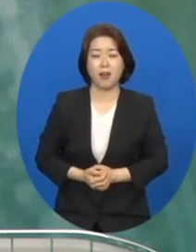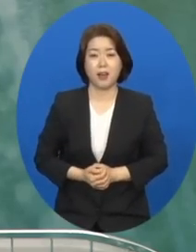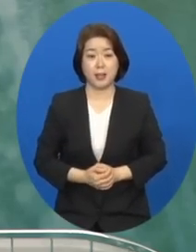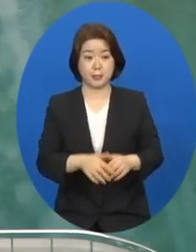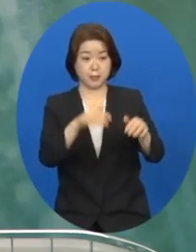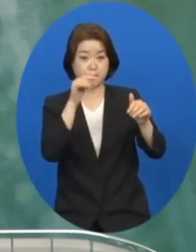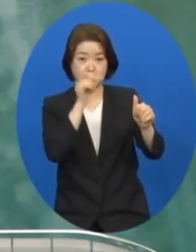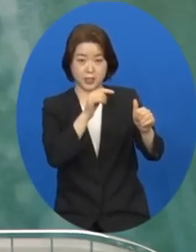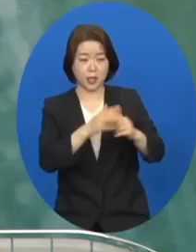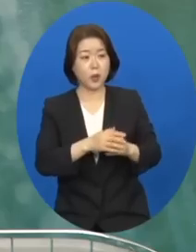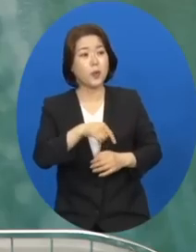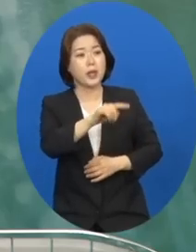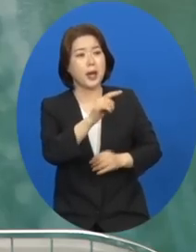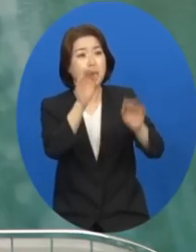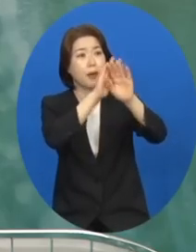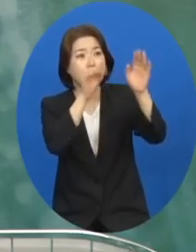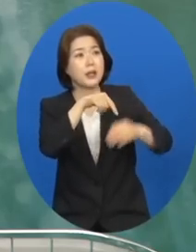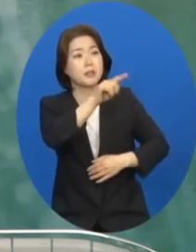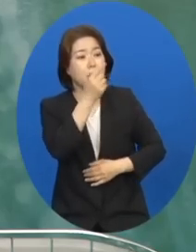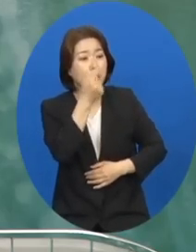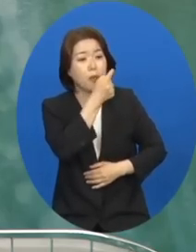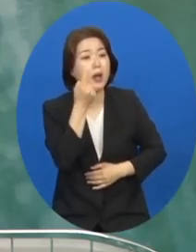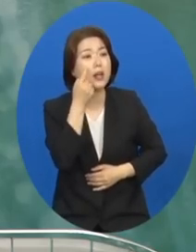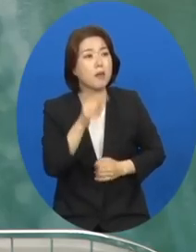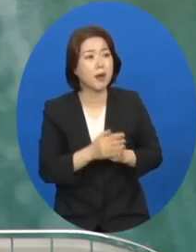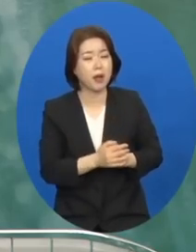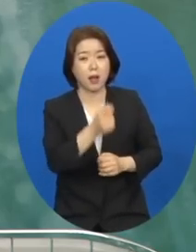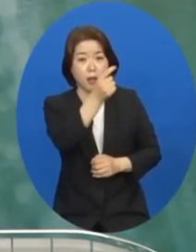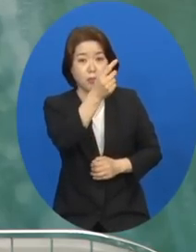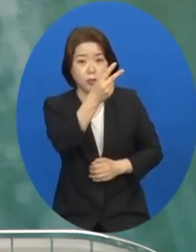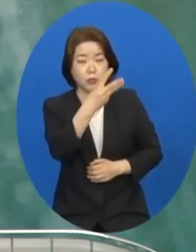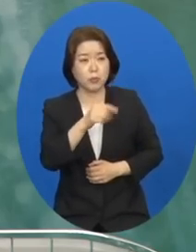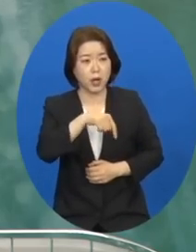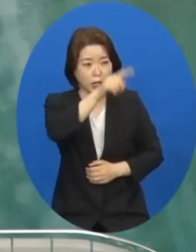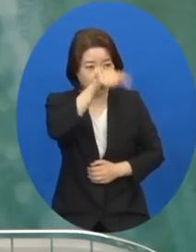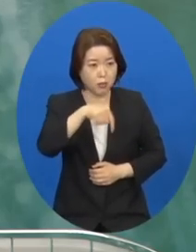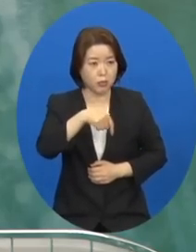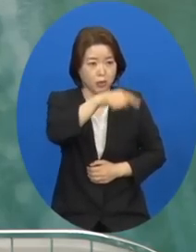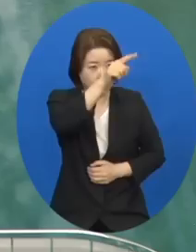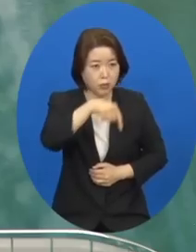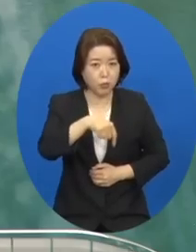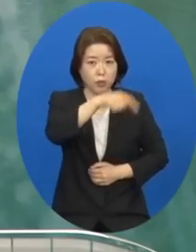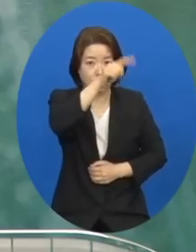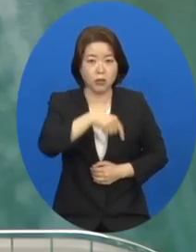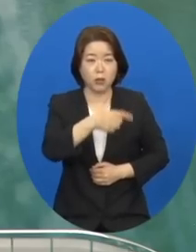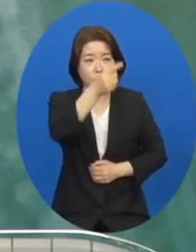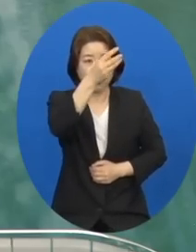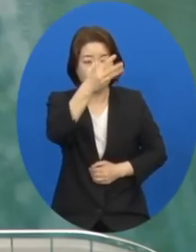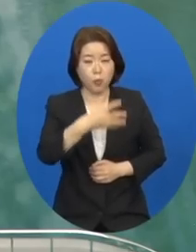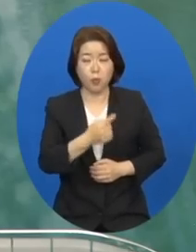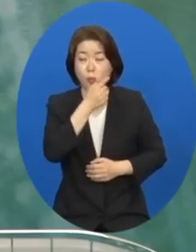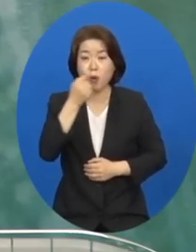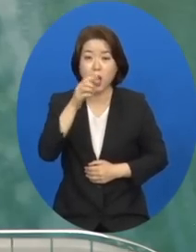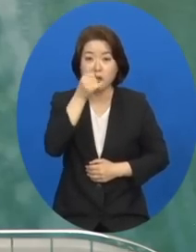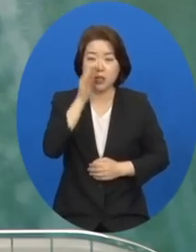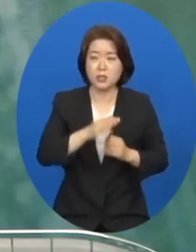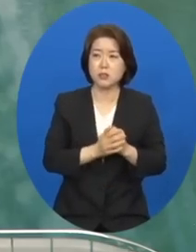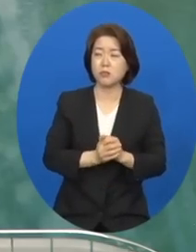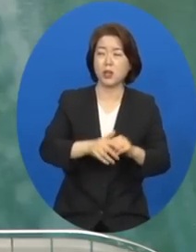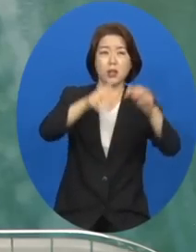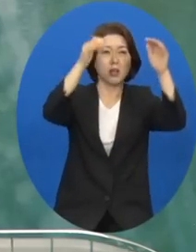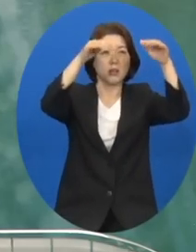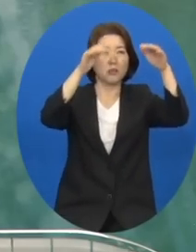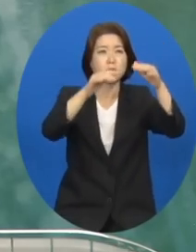가서 덧 날씨를 확인해 봐라 1번 2번 3번 4번 계속 확인하지만 뭐 비가 올